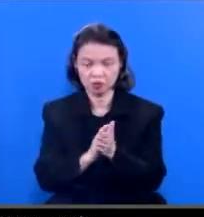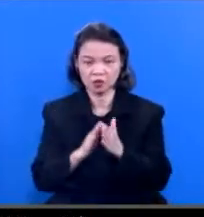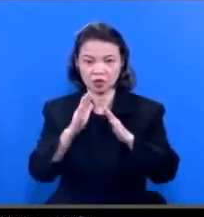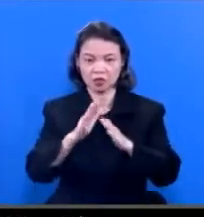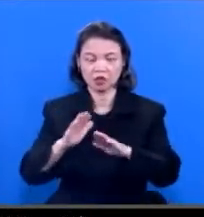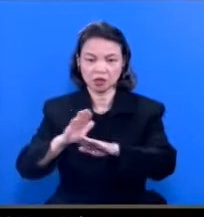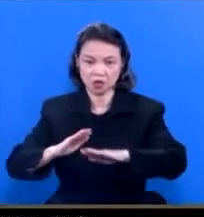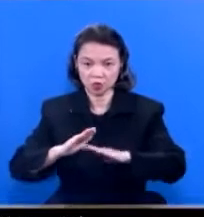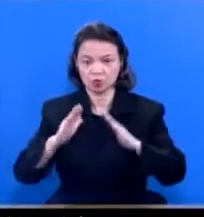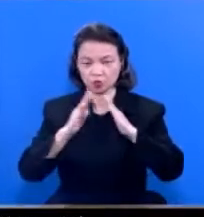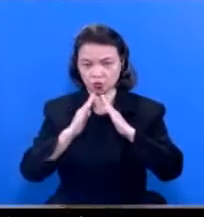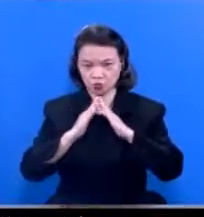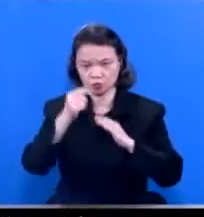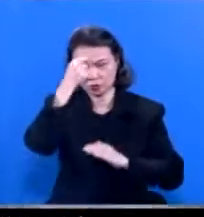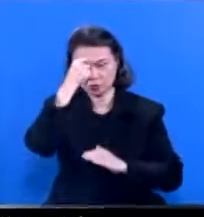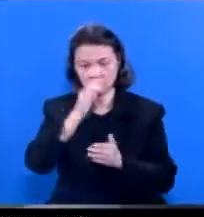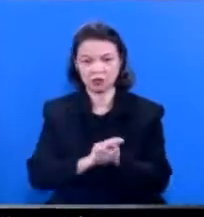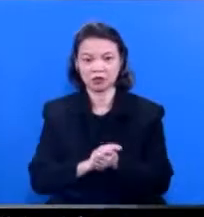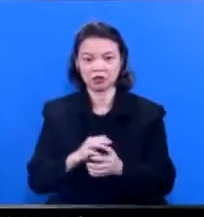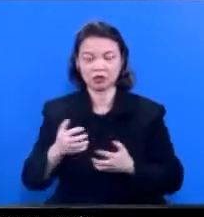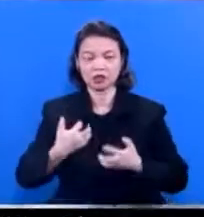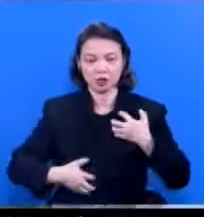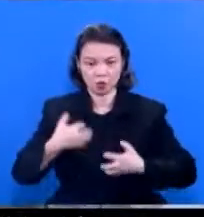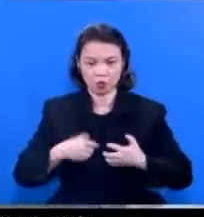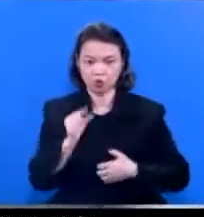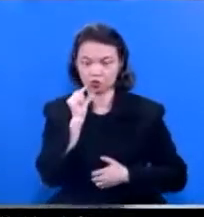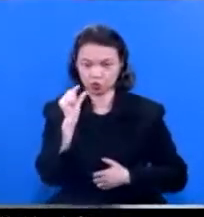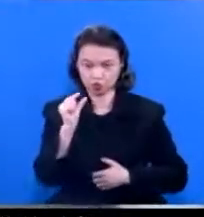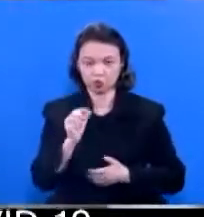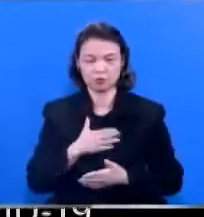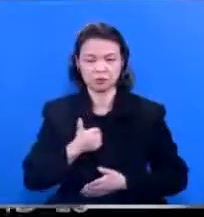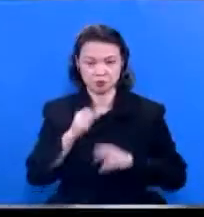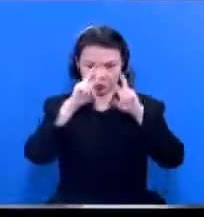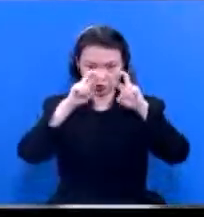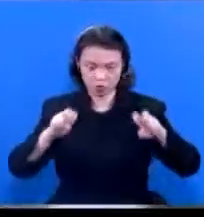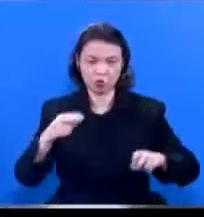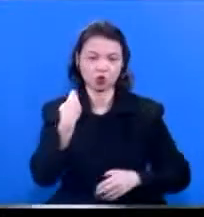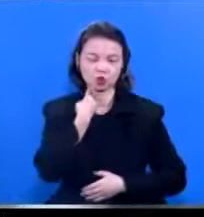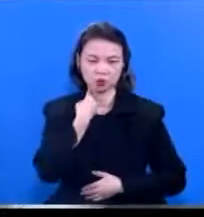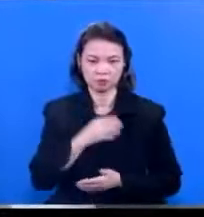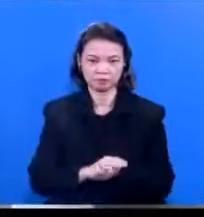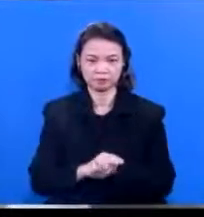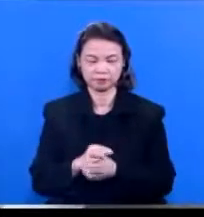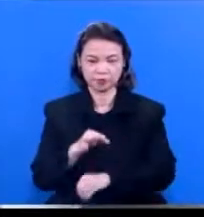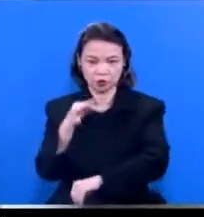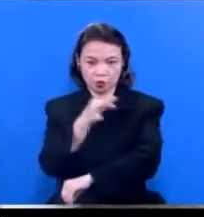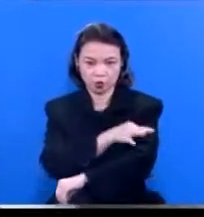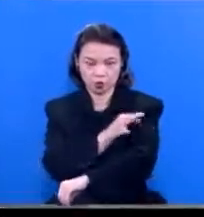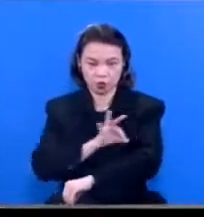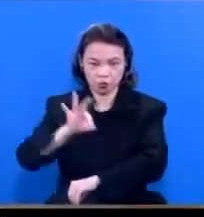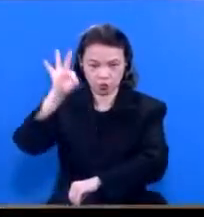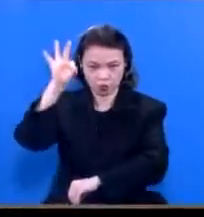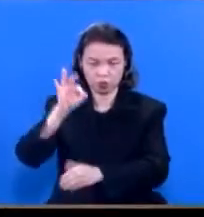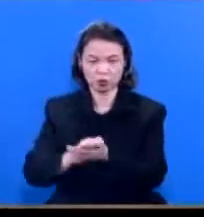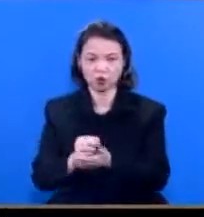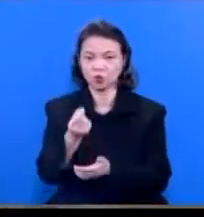rumah sakit hewan agar dapat diobservasi oleh dokter. Sedangkan pemberian obat seperti melalui infus, oral maupun suntik bergantung